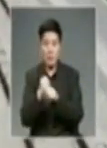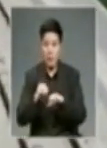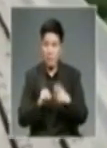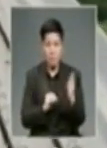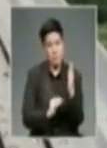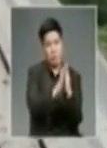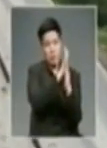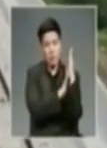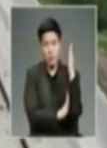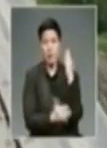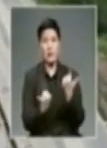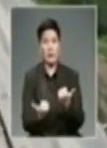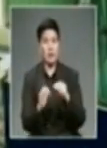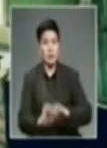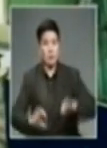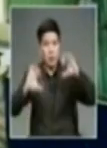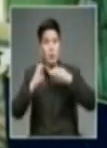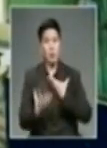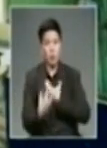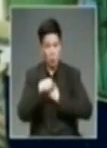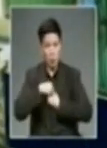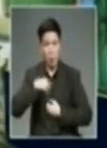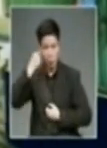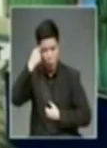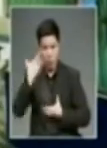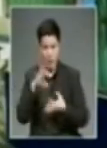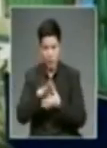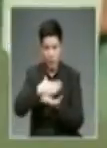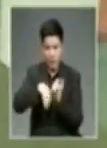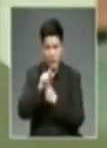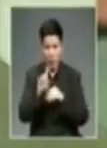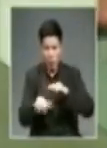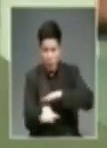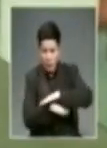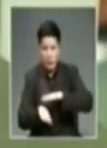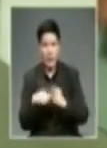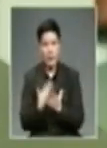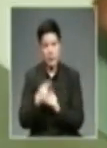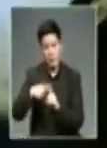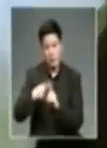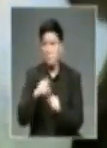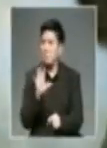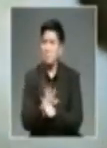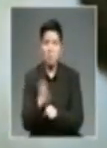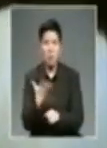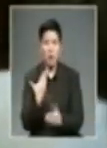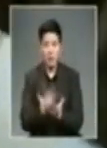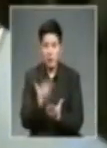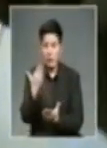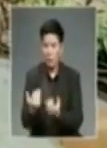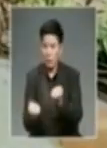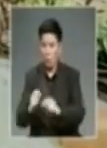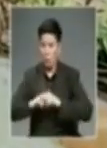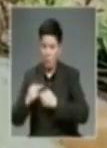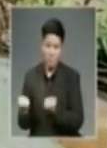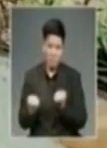คลุมรัฐบาลเองก็ตระหนักถึงปัญหาที่เศรษฐกิจระดับฐานรากที่ยังมีรายได้ไม่เพียงพออาจจะไม่สามารถจะซื้อรถยนต์นั่งส่วนบุ